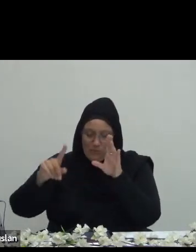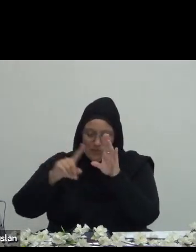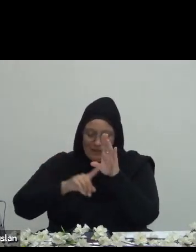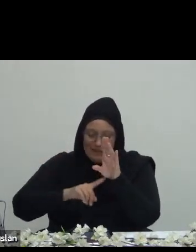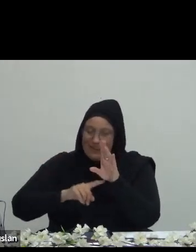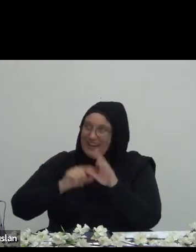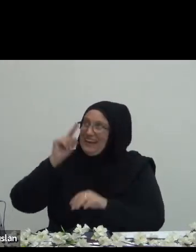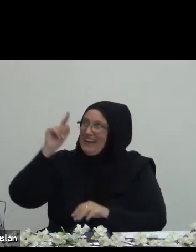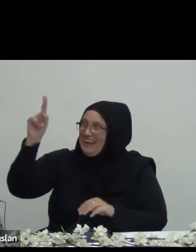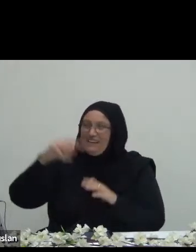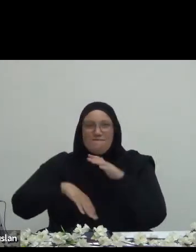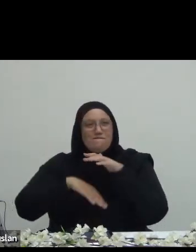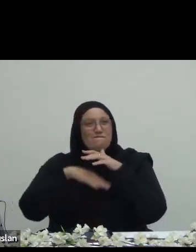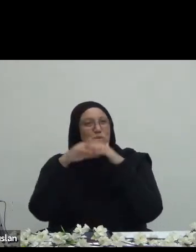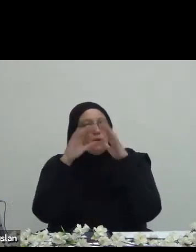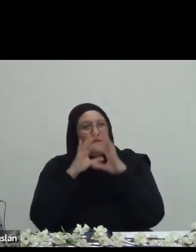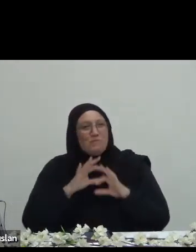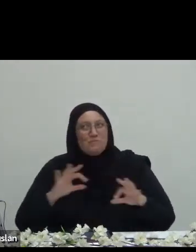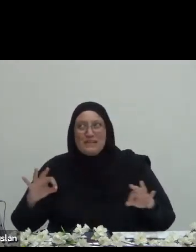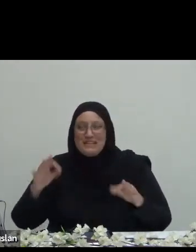والشهادة. هو